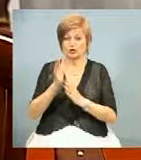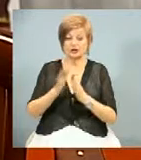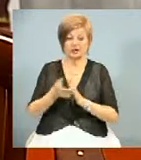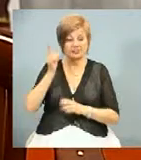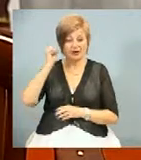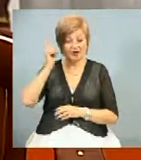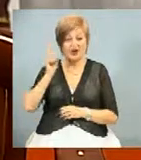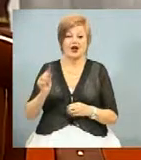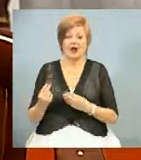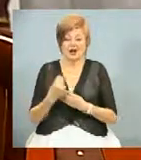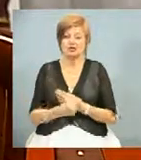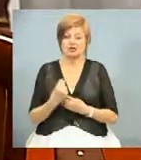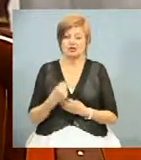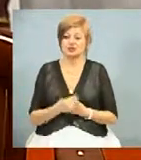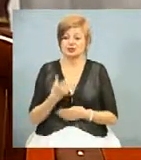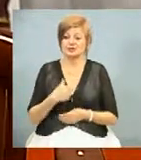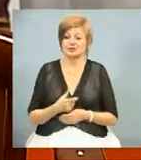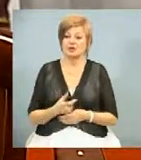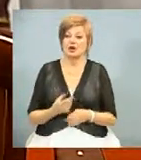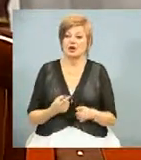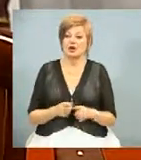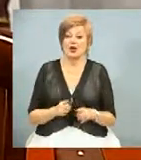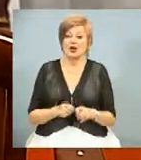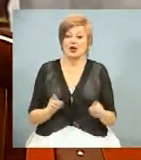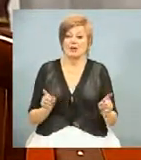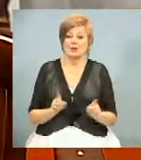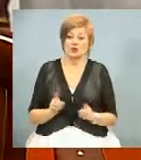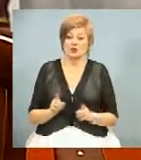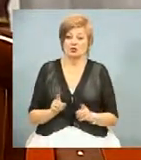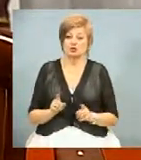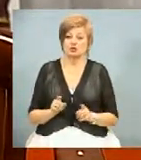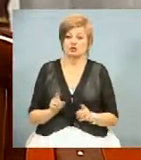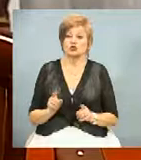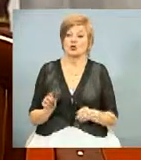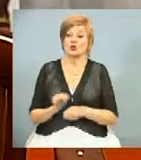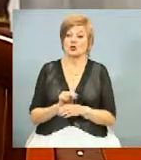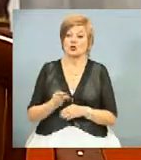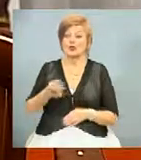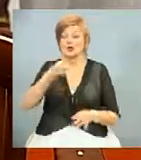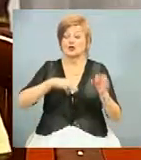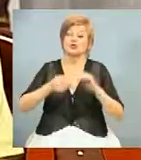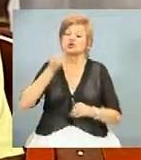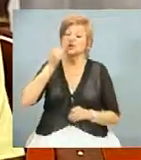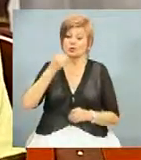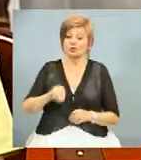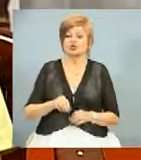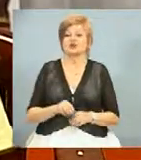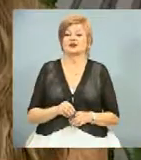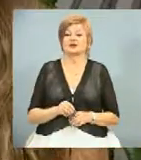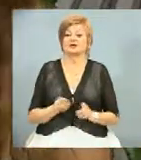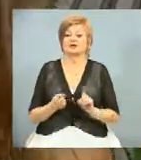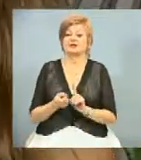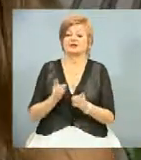пращури лікувалися цим. Тому що ще з'явилися таблетки. Ага, на